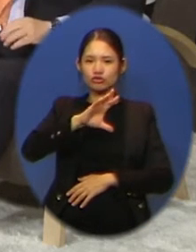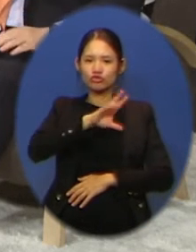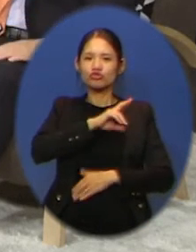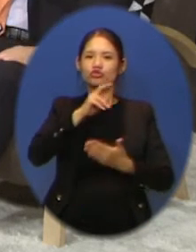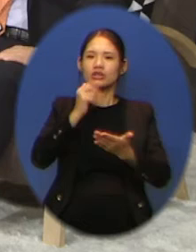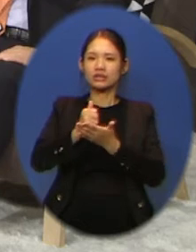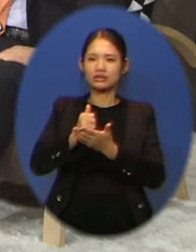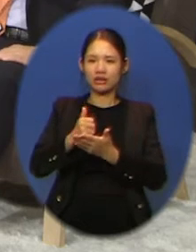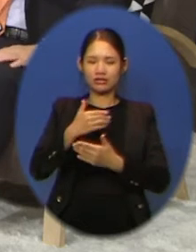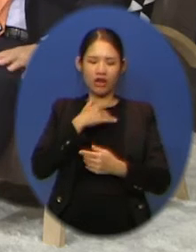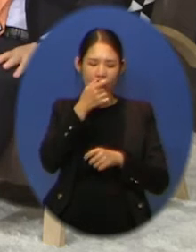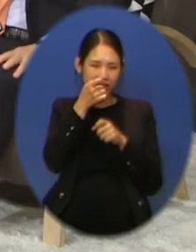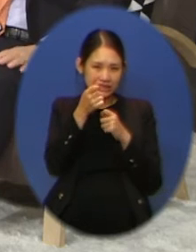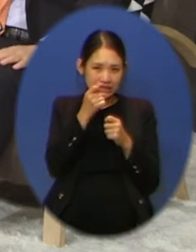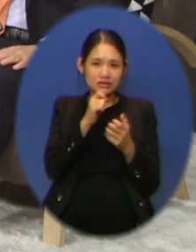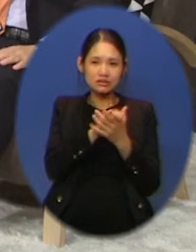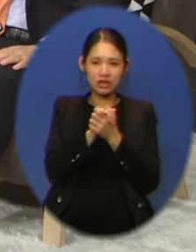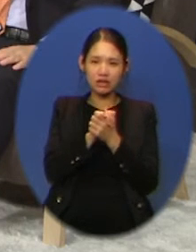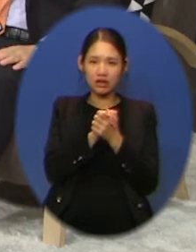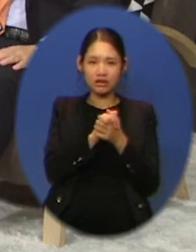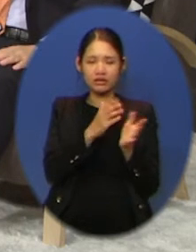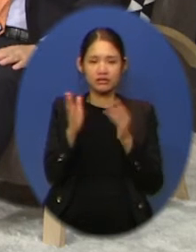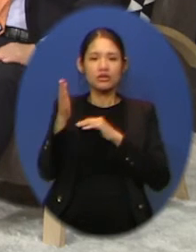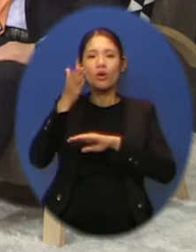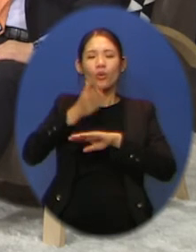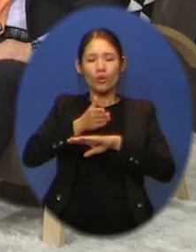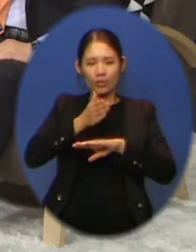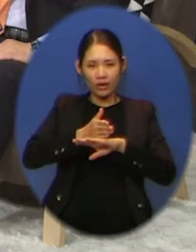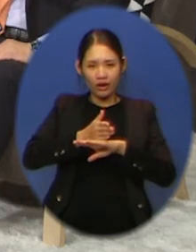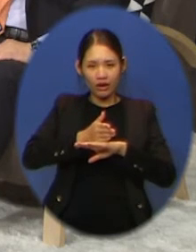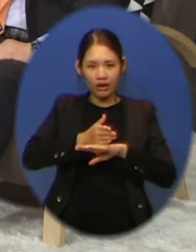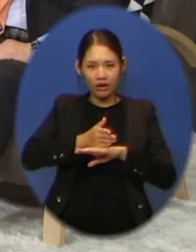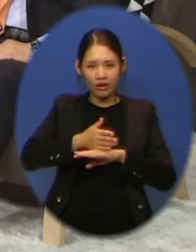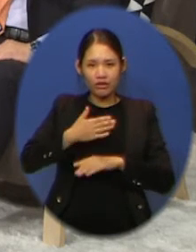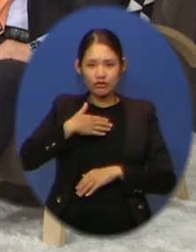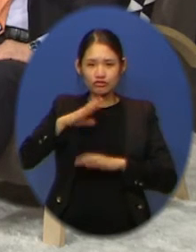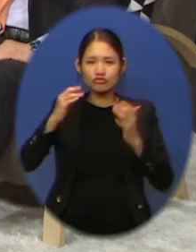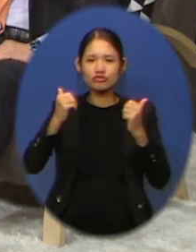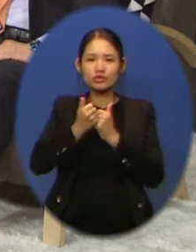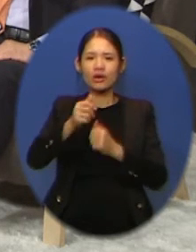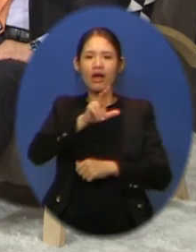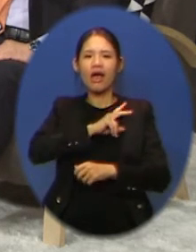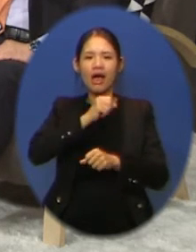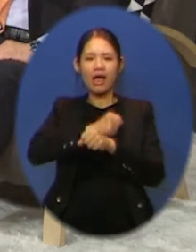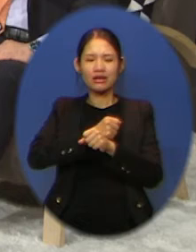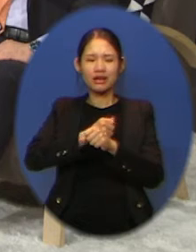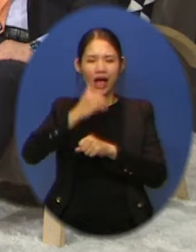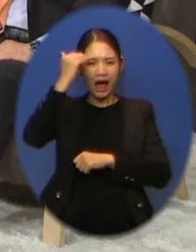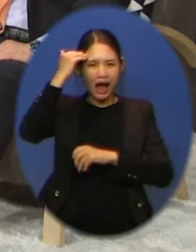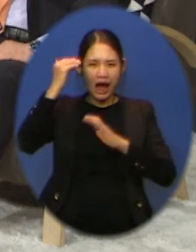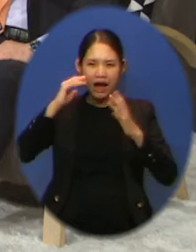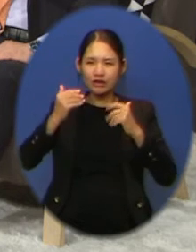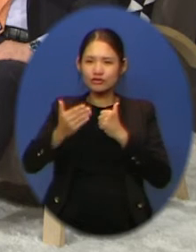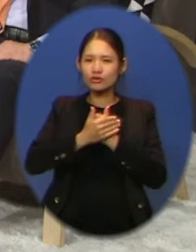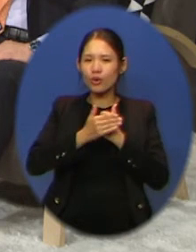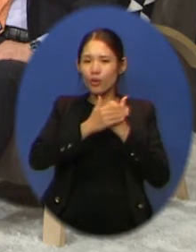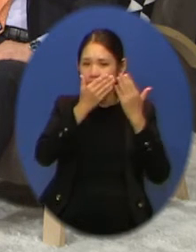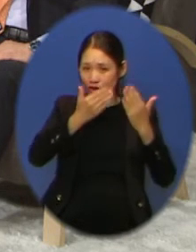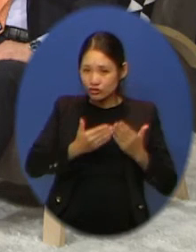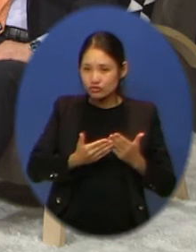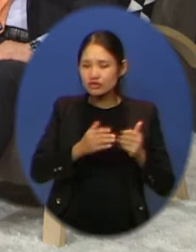좀 친했습니다. 가서 예. 고마워요. 난 국회 때 가장 한국을 위해서 열심히 도와준 사람이